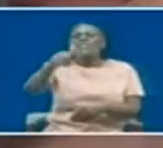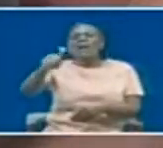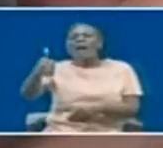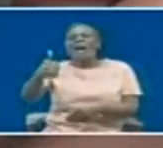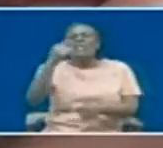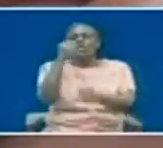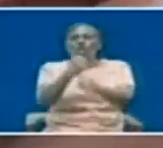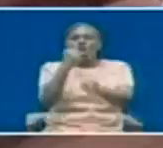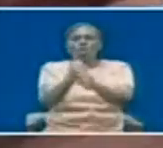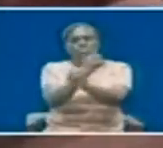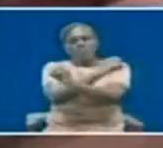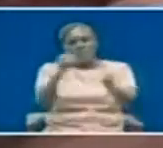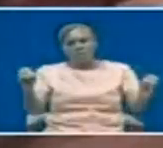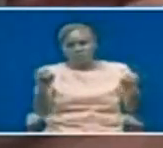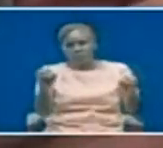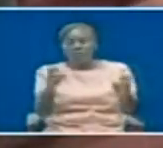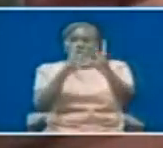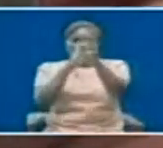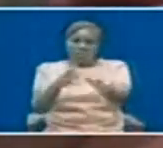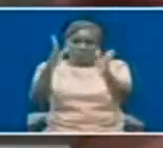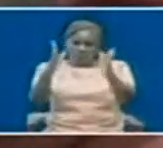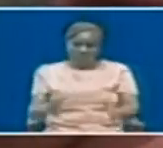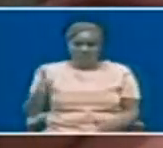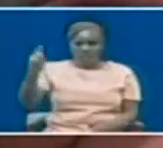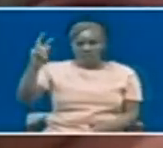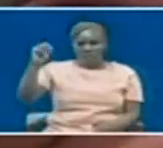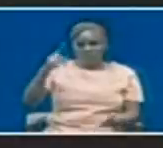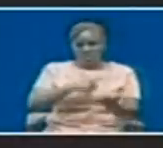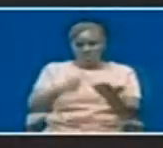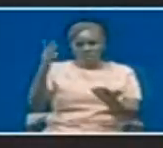kwenda. Lofti Matambo, KTN leo wikendi.